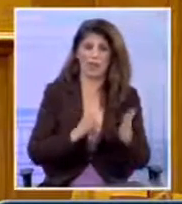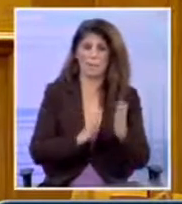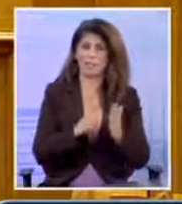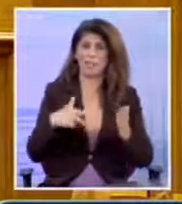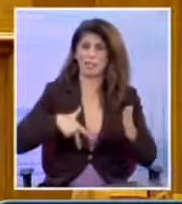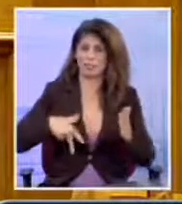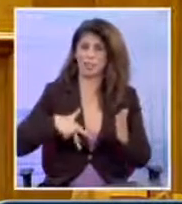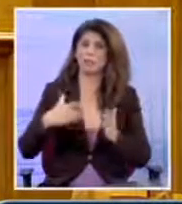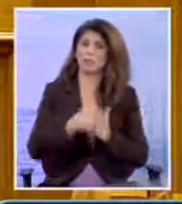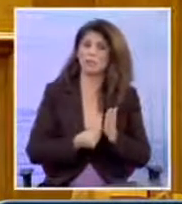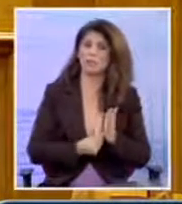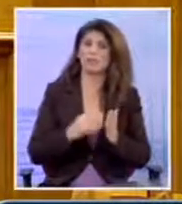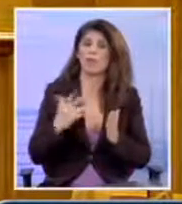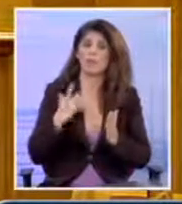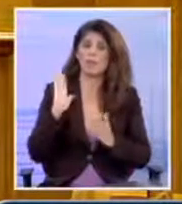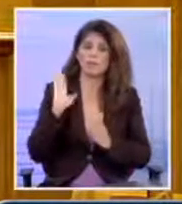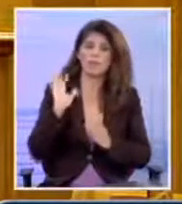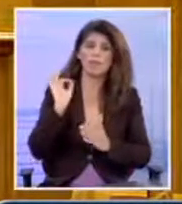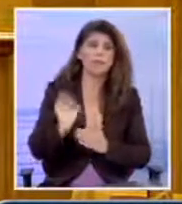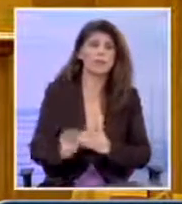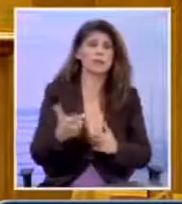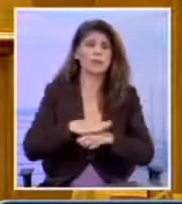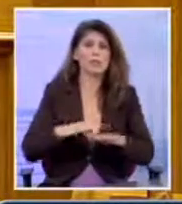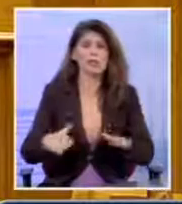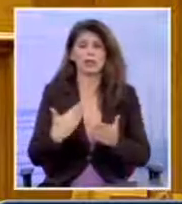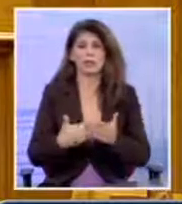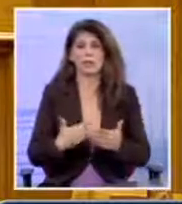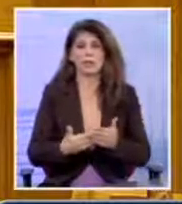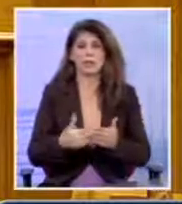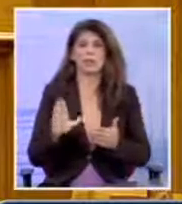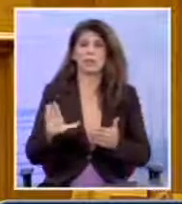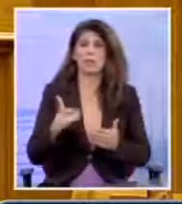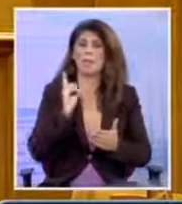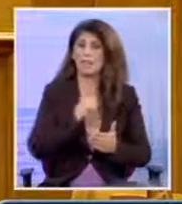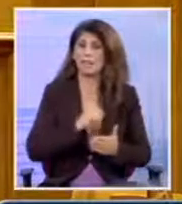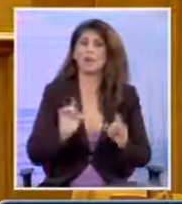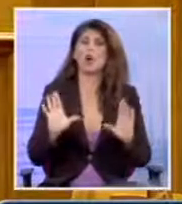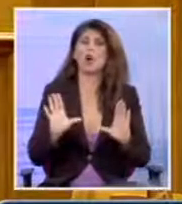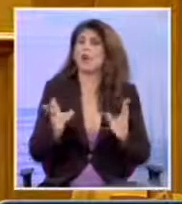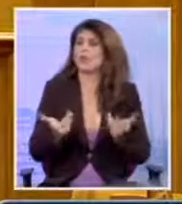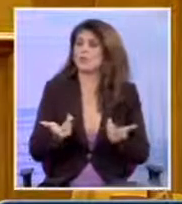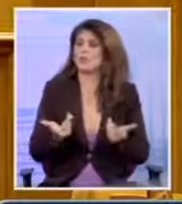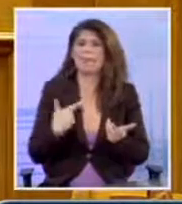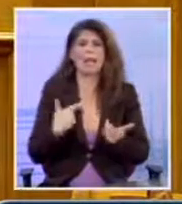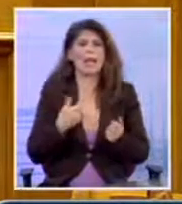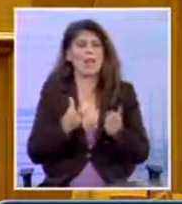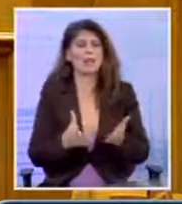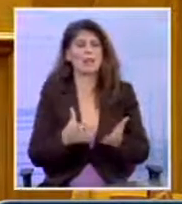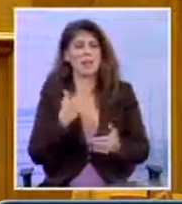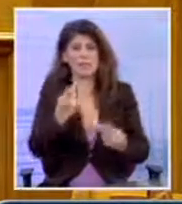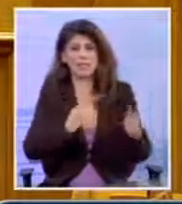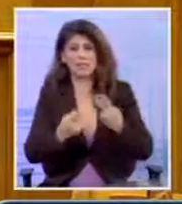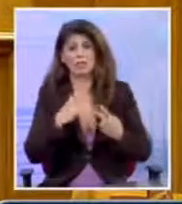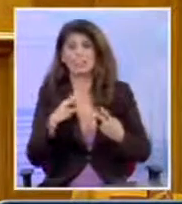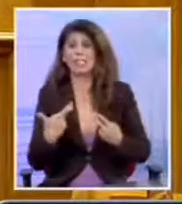κυβέρνηση, πολλές φορές φτάνεται, επειδή τελειώνουν και τα επιχειρήματα, σε μια ανέξοδη κριτική να μας κατηγορείτε π.χ. γιατί